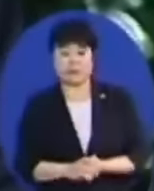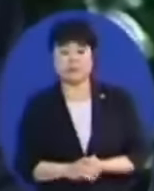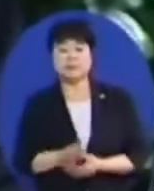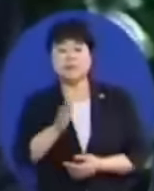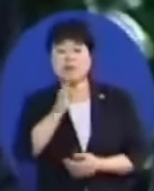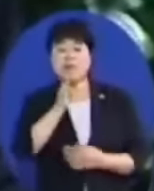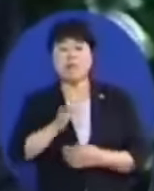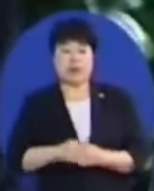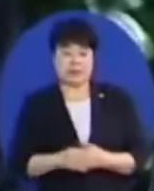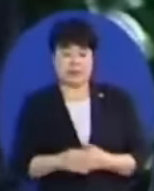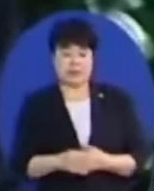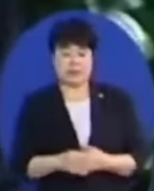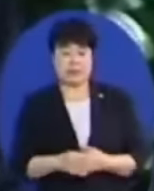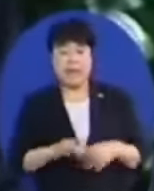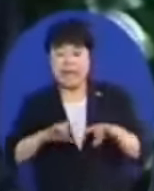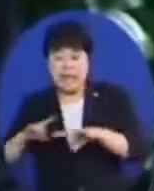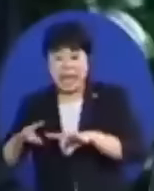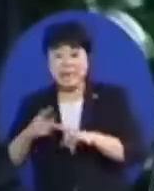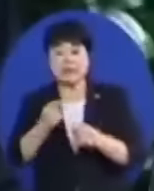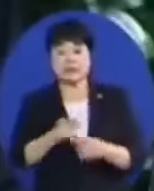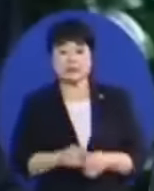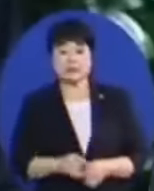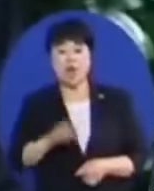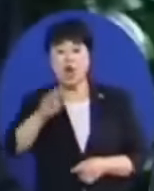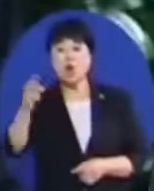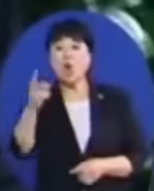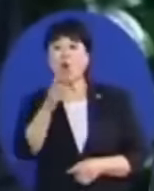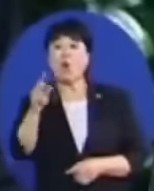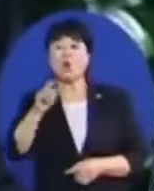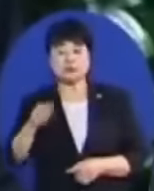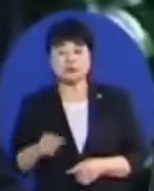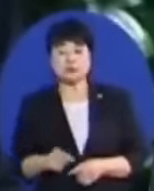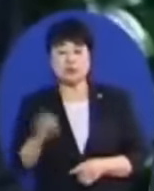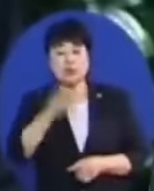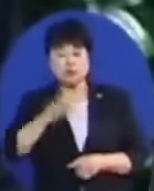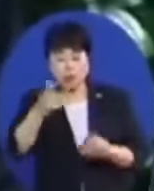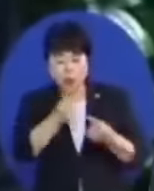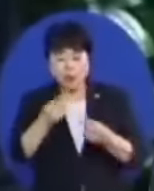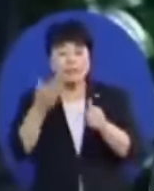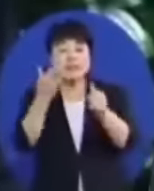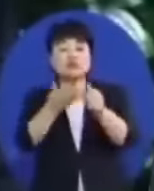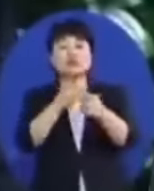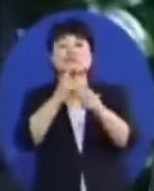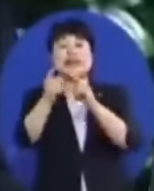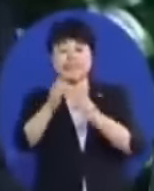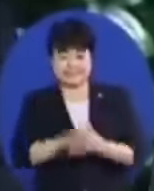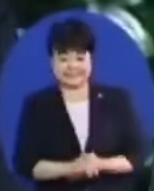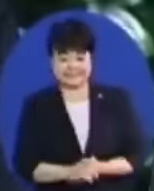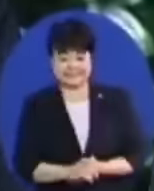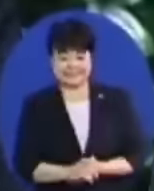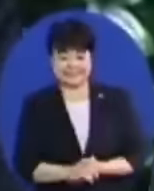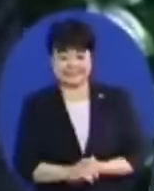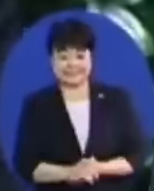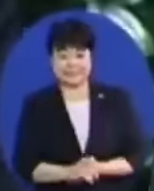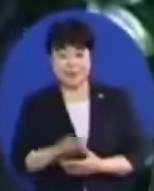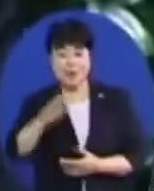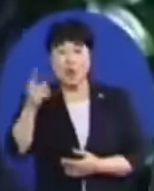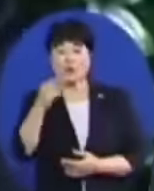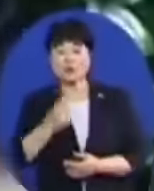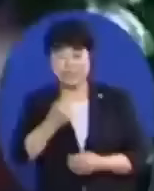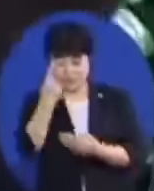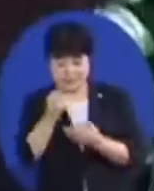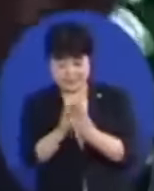것이 레마인 것입니다. 로고스는 공평하게 모두 다 읽는 책입니다. 여러분은 로고스를 오늘